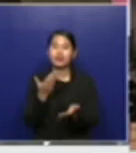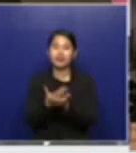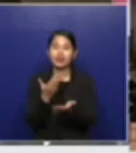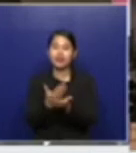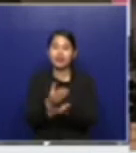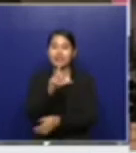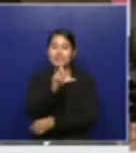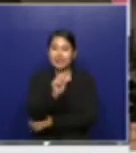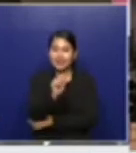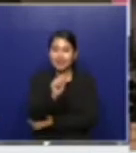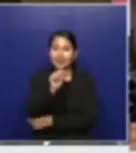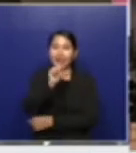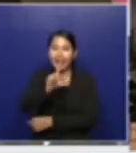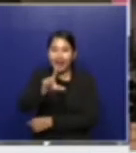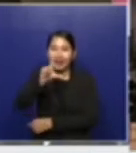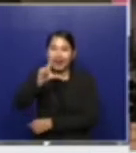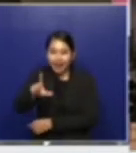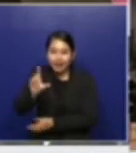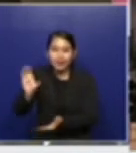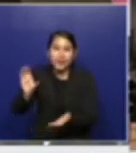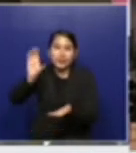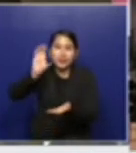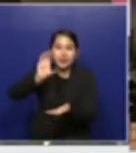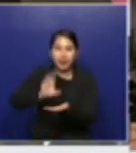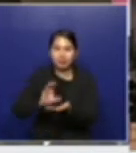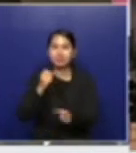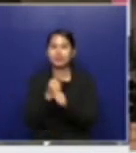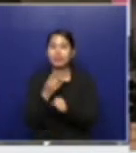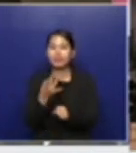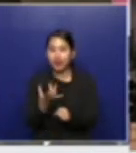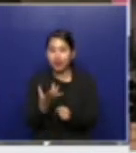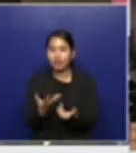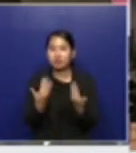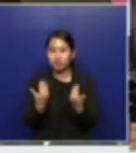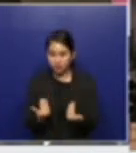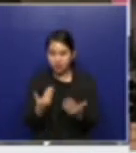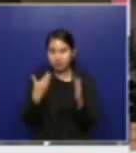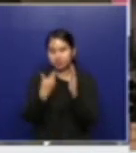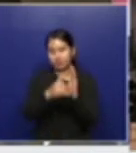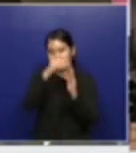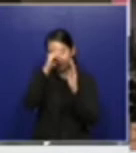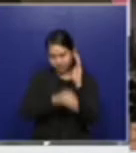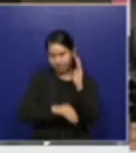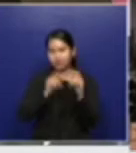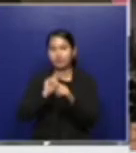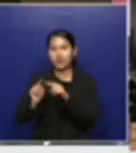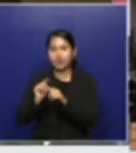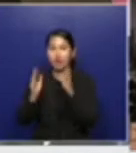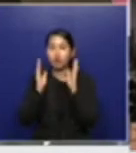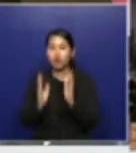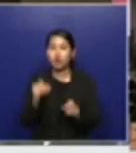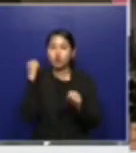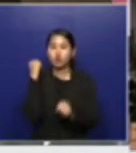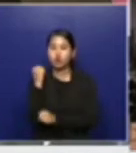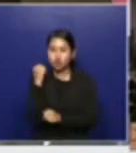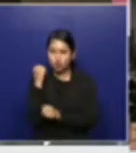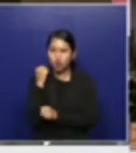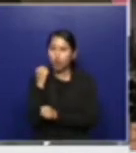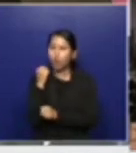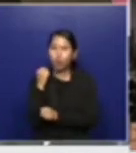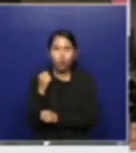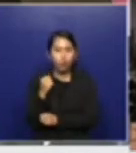ล้านล้านเร็วไปก็ไม่ทำอะไรเลยบอกวันนี้ความเหลื่อมล้ำในชนบทยิ่งเกิดคนจนติดเพด